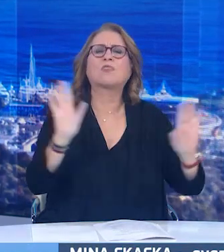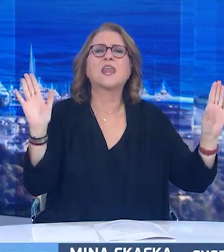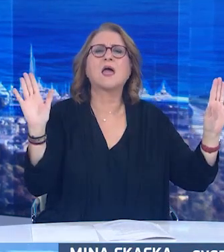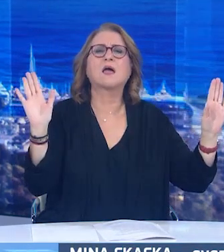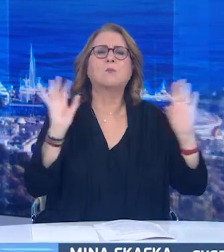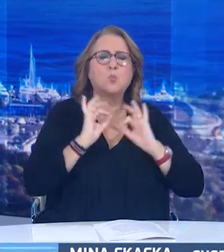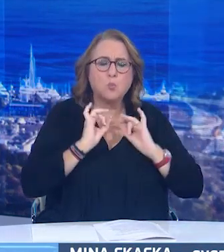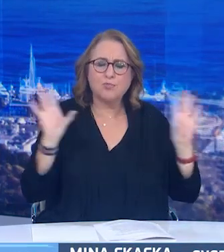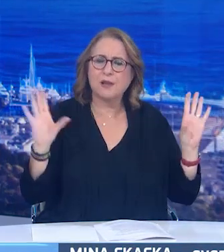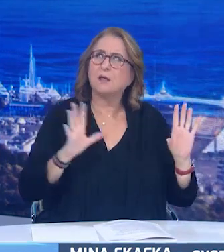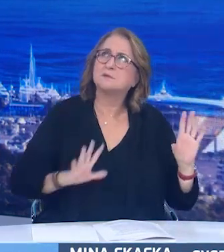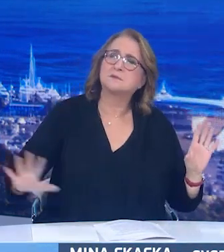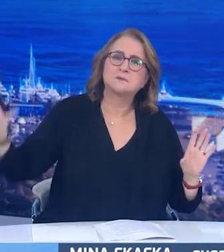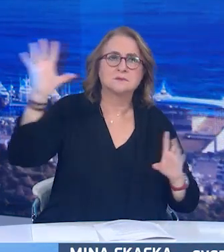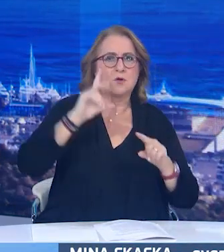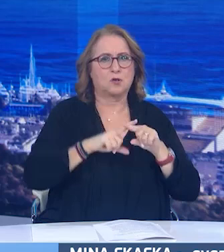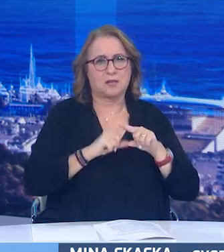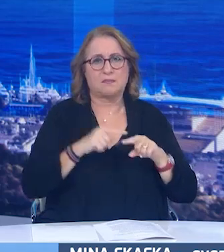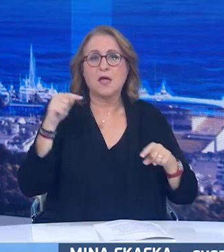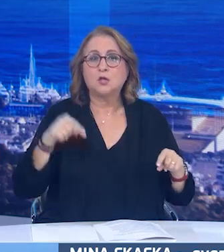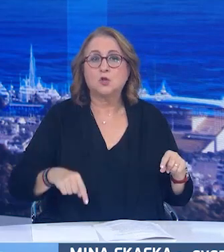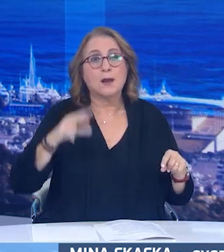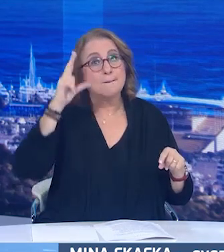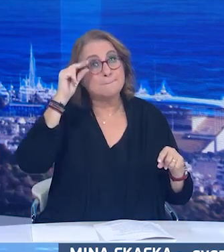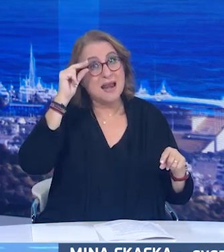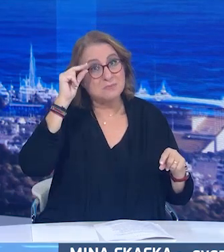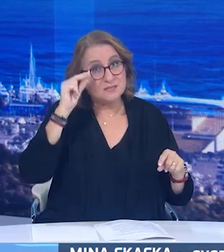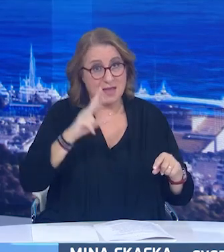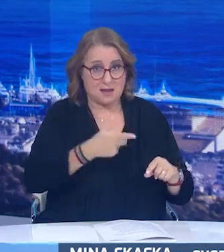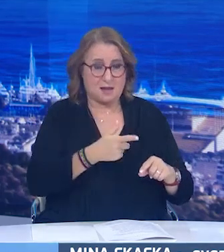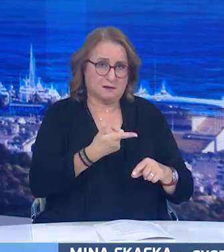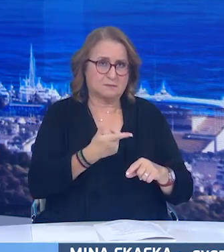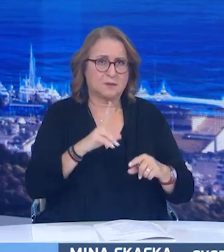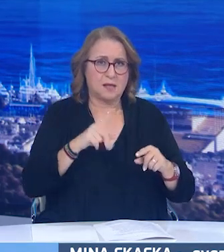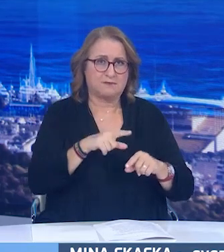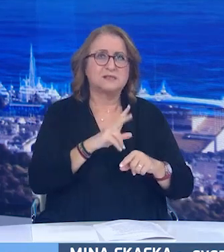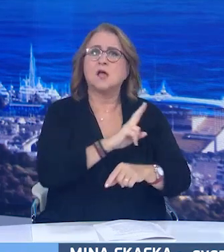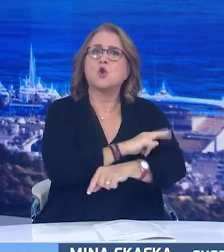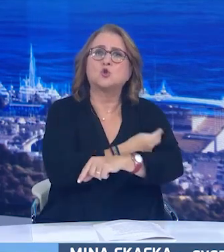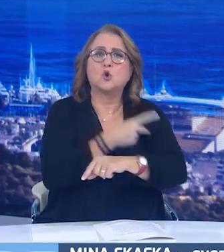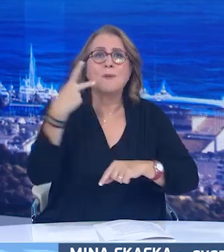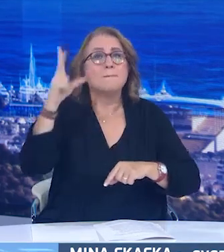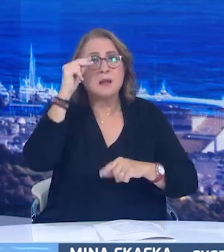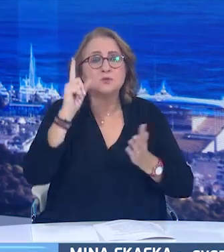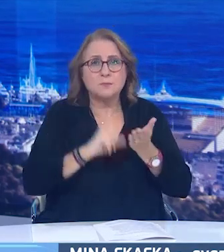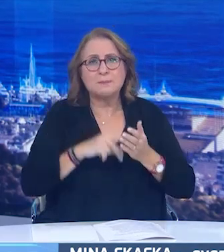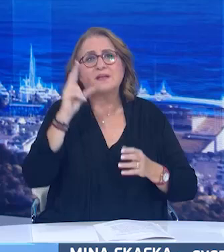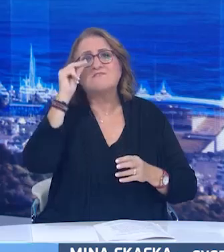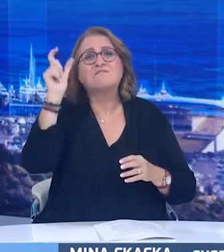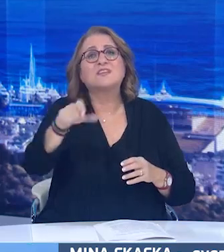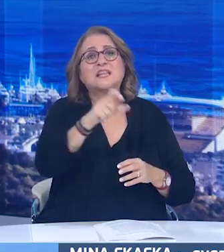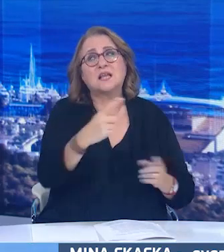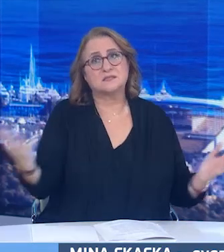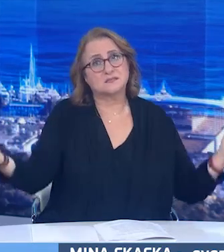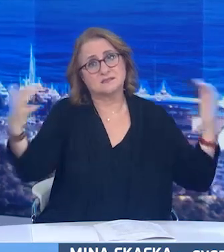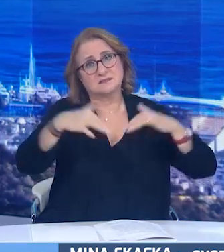Είναι φυσικό. Οι πανεπιστημιακές κλινικές τώρα που θα ξεκινήσουν, οι φοιτητές που πρέπει να ξεκινήσουν, που έχουν μείνει εκτός αρκετό καιρό, να θέλουν να